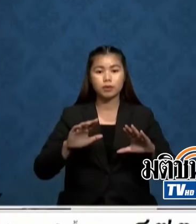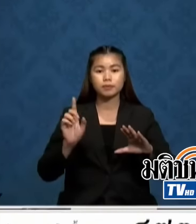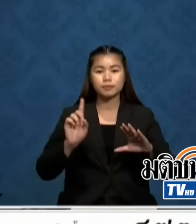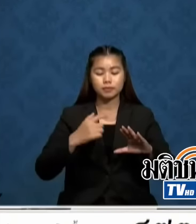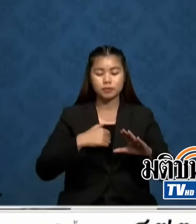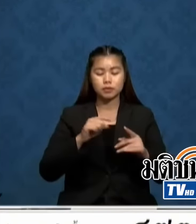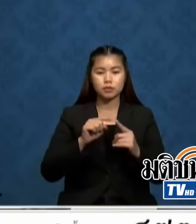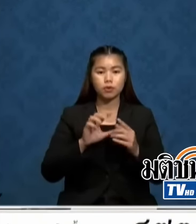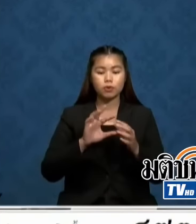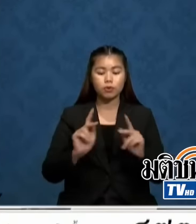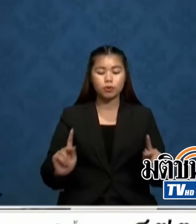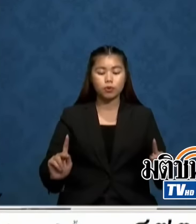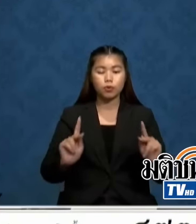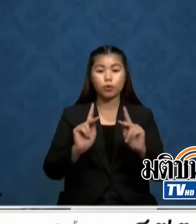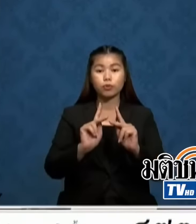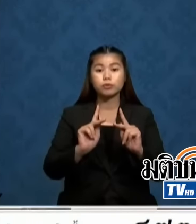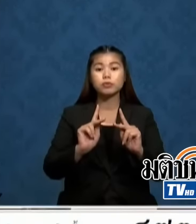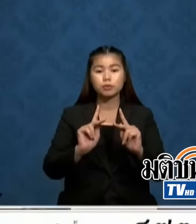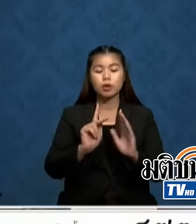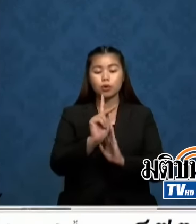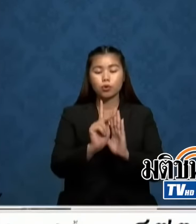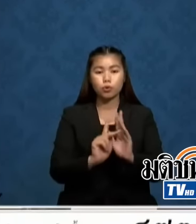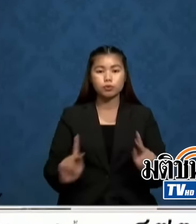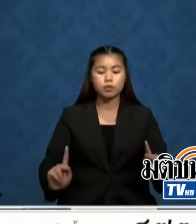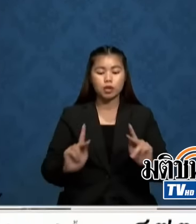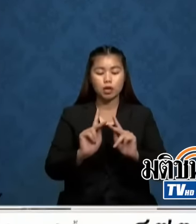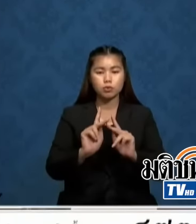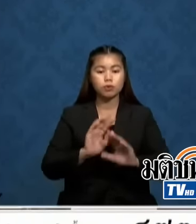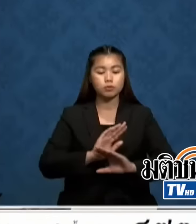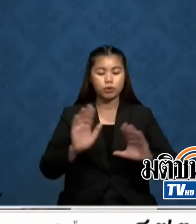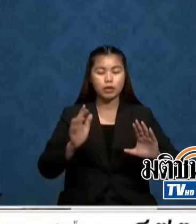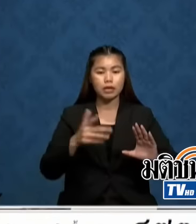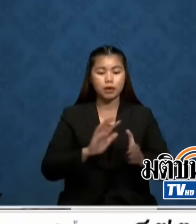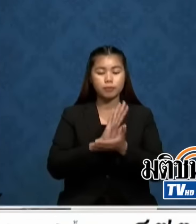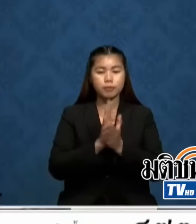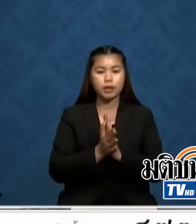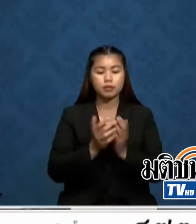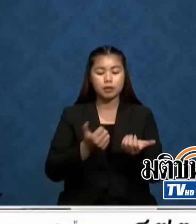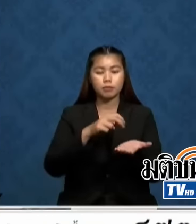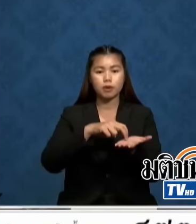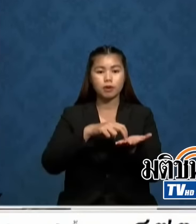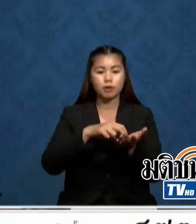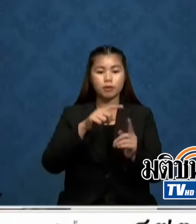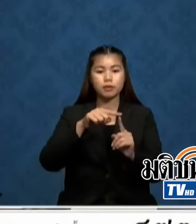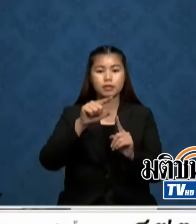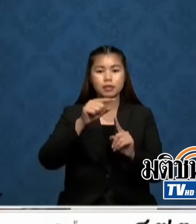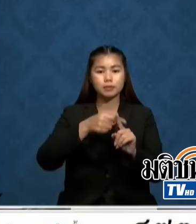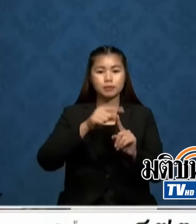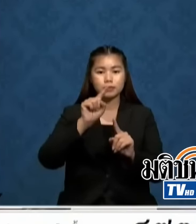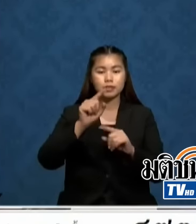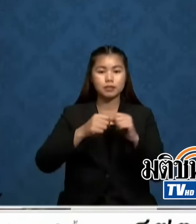บังคับกฎกระทรวงให้ใช้ผังเมืองรวมสำหรับการประกอบกิจการบางประเภทลงวันที่ 20มกราคม